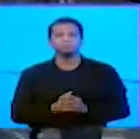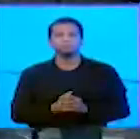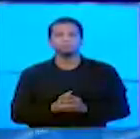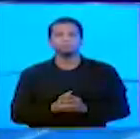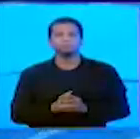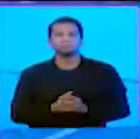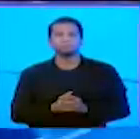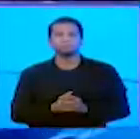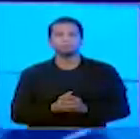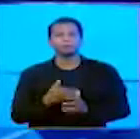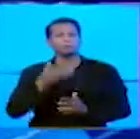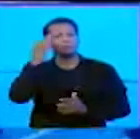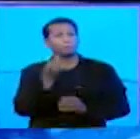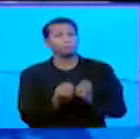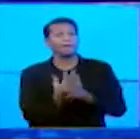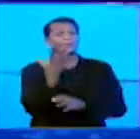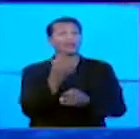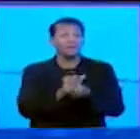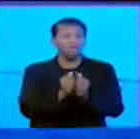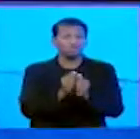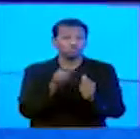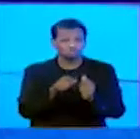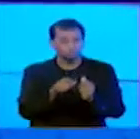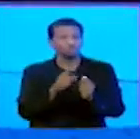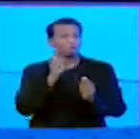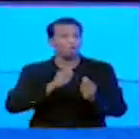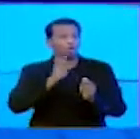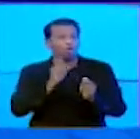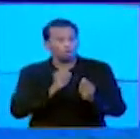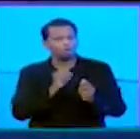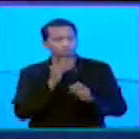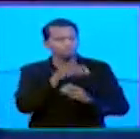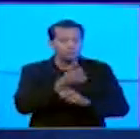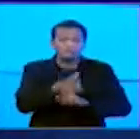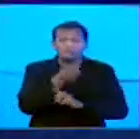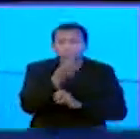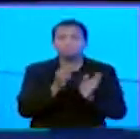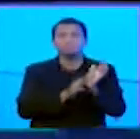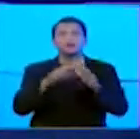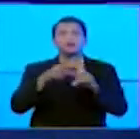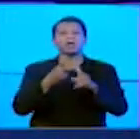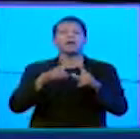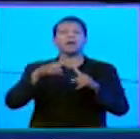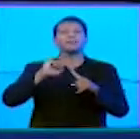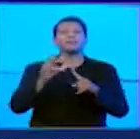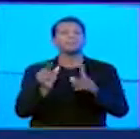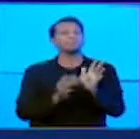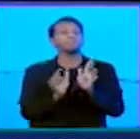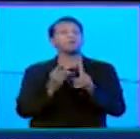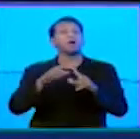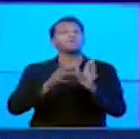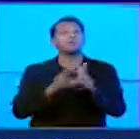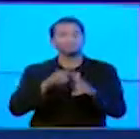Oh ya langsung Duck update terkini pemeriksaan kasus video asusila kita bergabung dengan mahathir Muhammad di Polda Metro